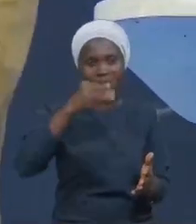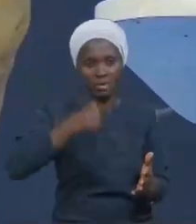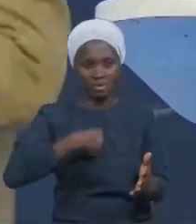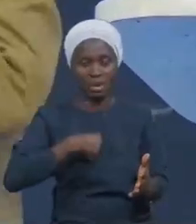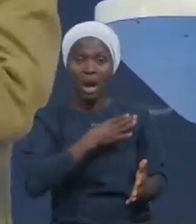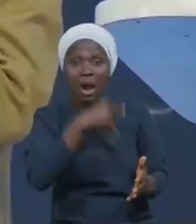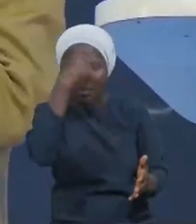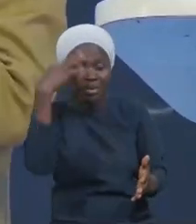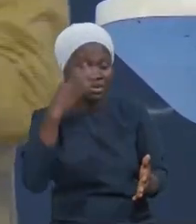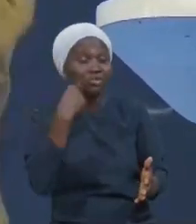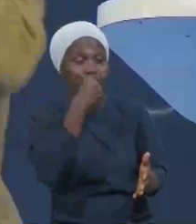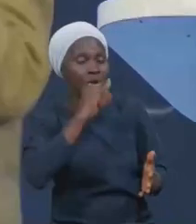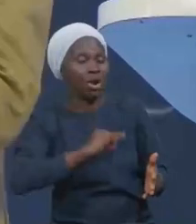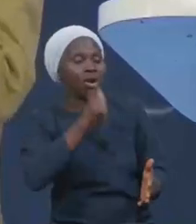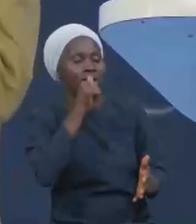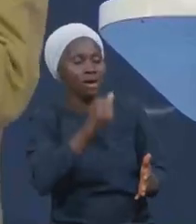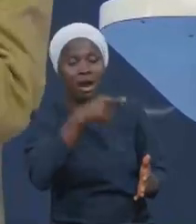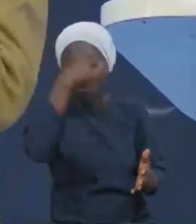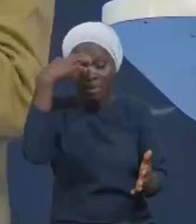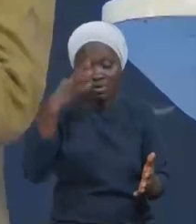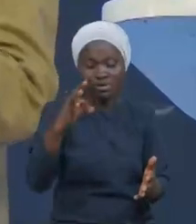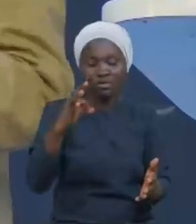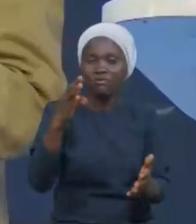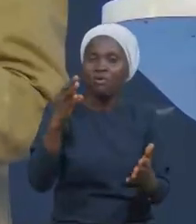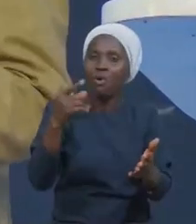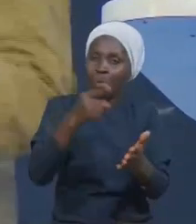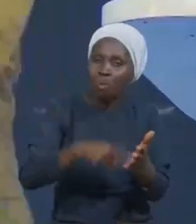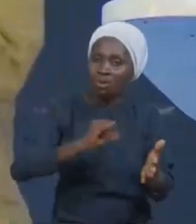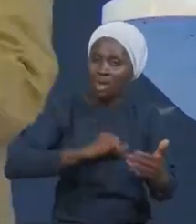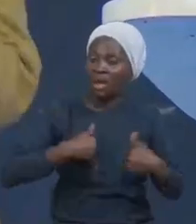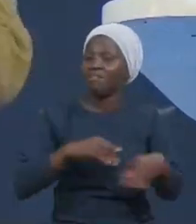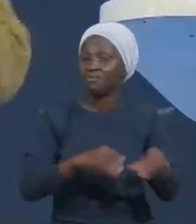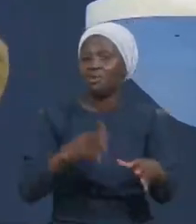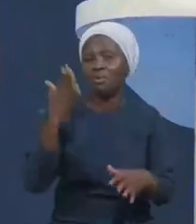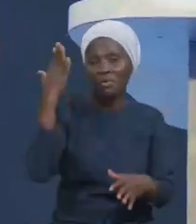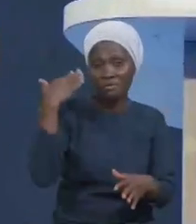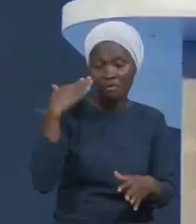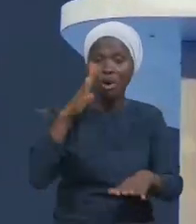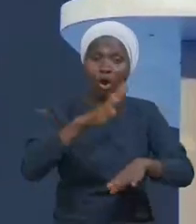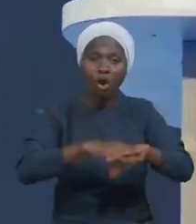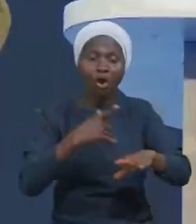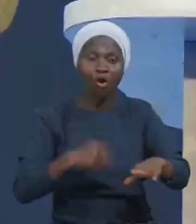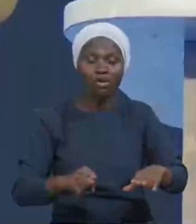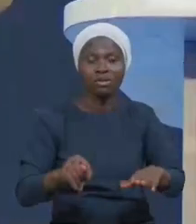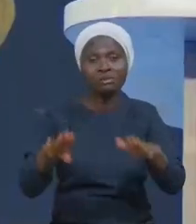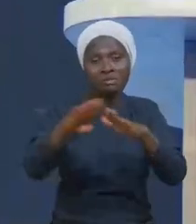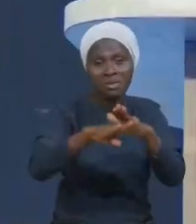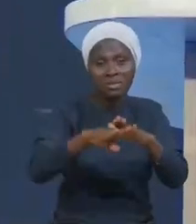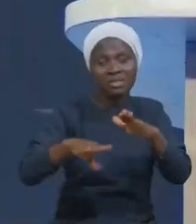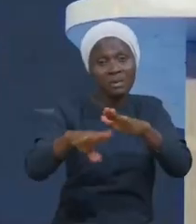Et à cause de celui que je suis, et à cause de ce que j'ai fait, sur la base de mes